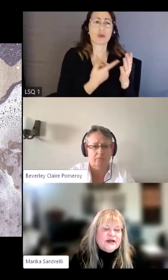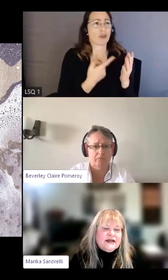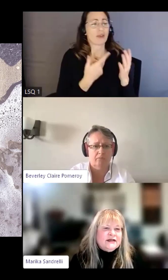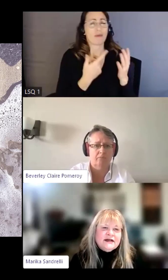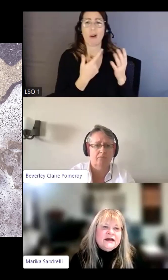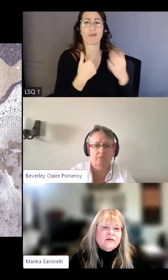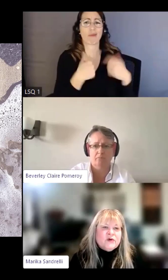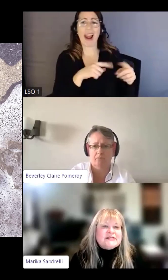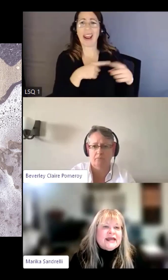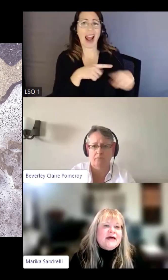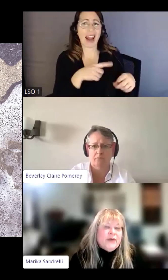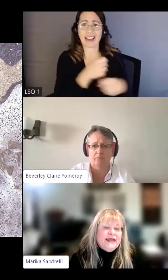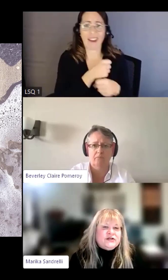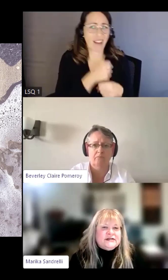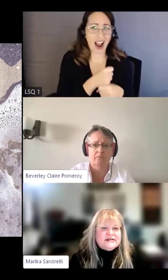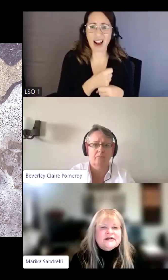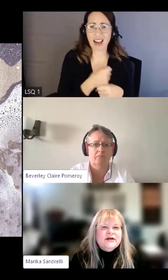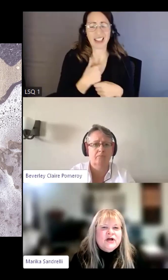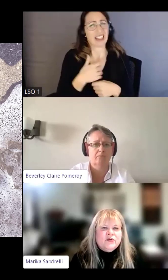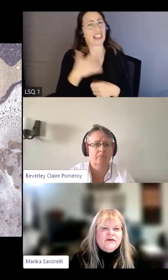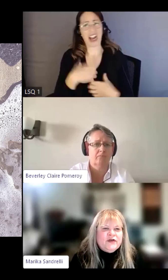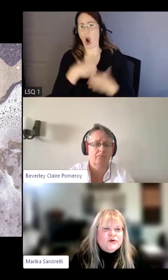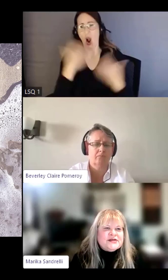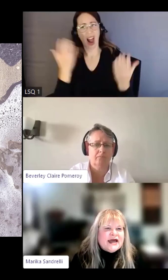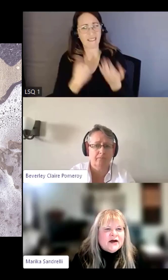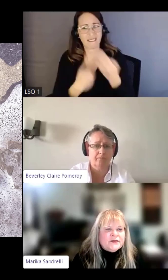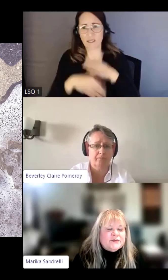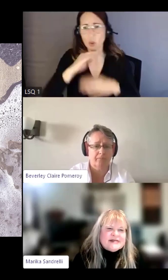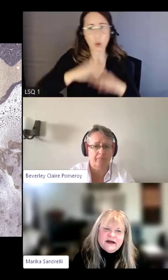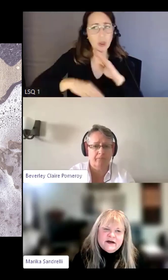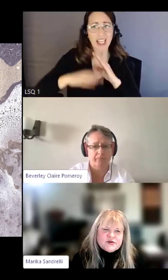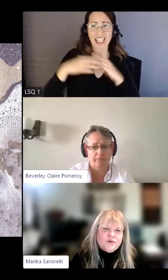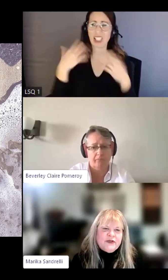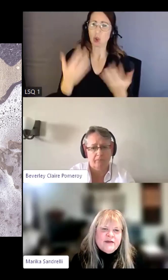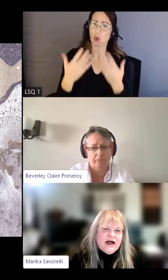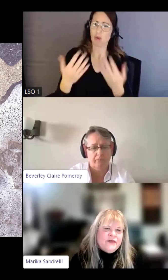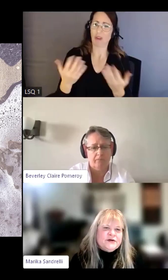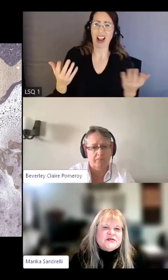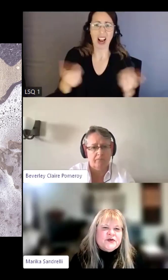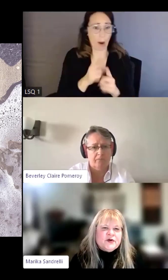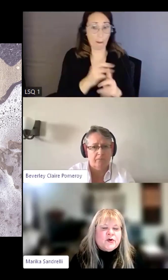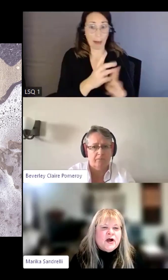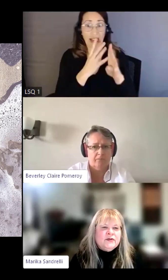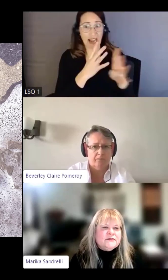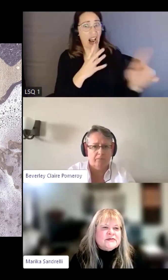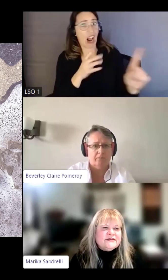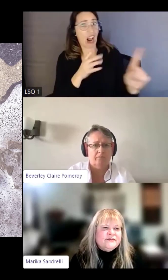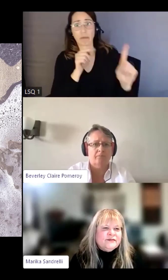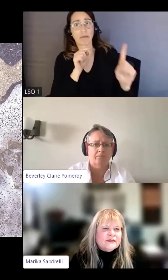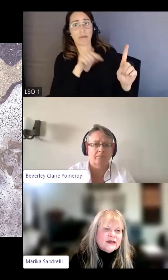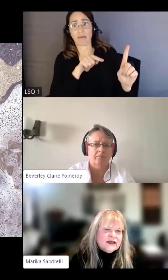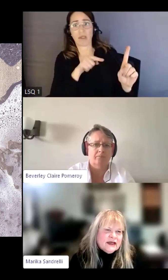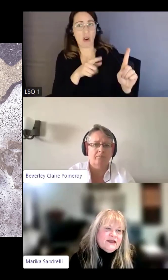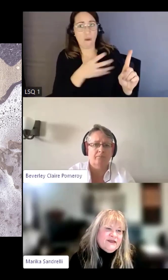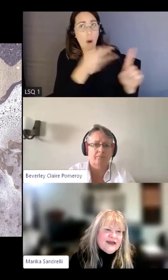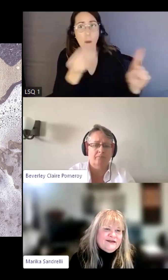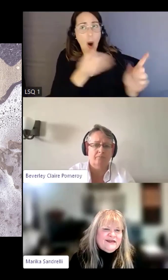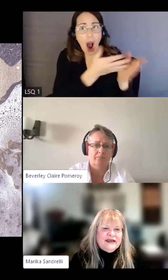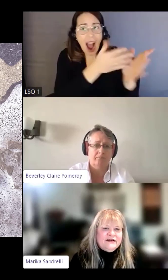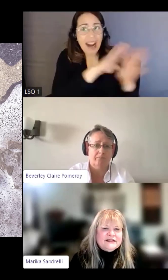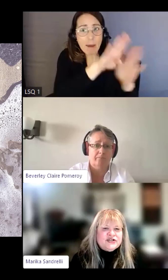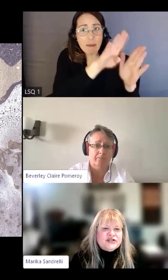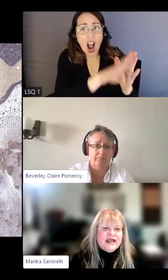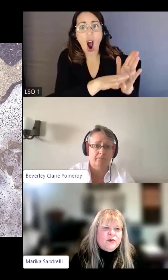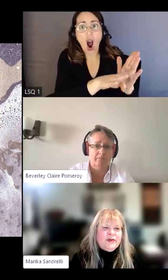souvent envers les patients qui refusaient de s'aider eux-mêmes et qui accusaient les autres de tous leurs problèmes. » Ensuite,